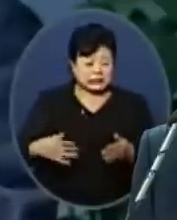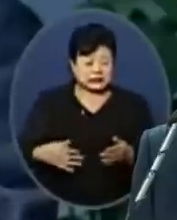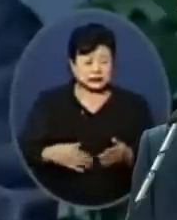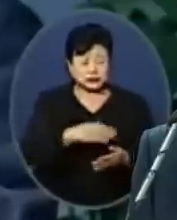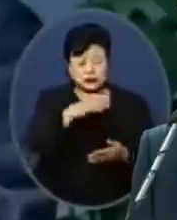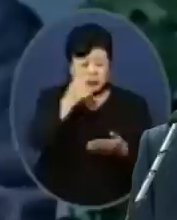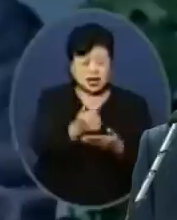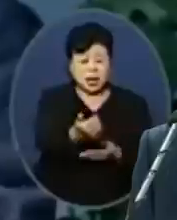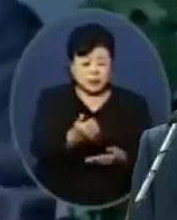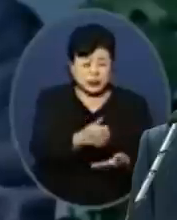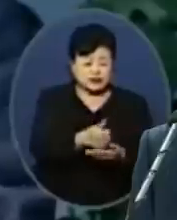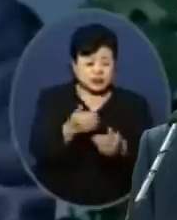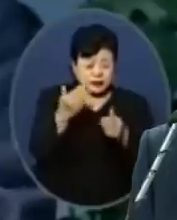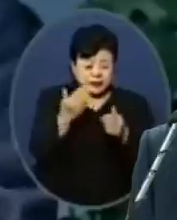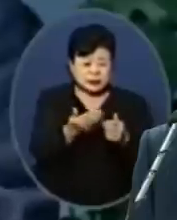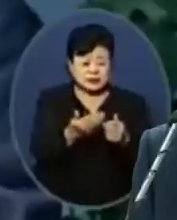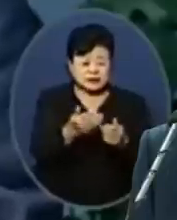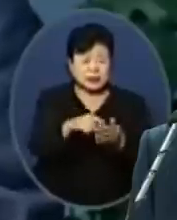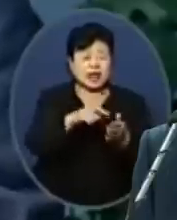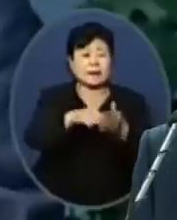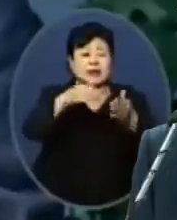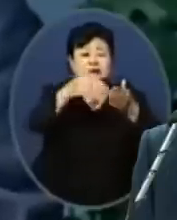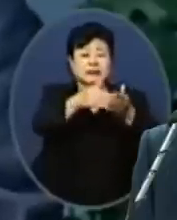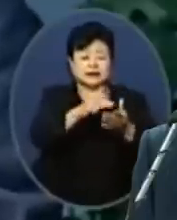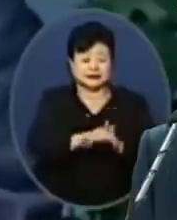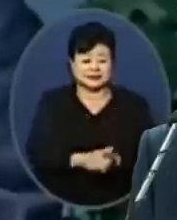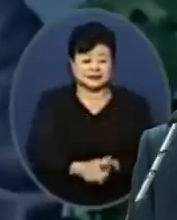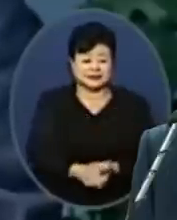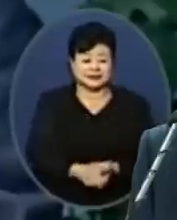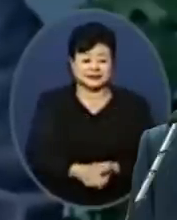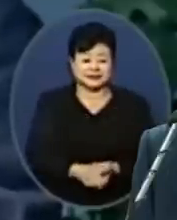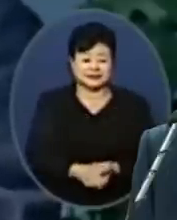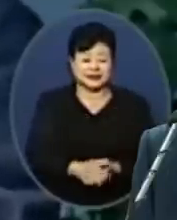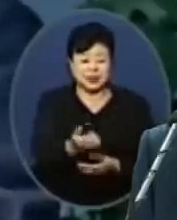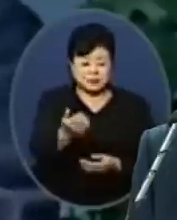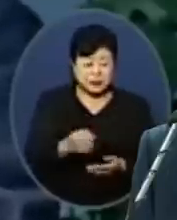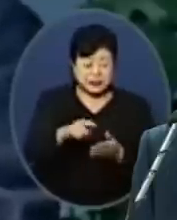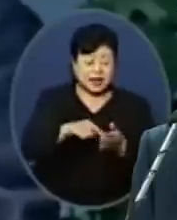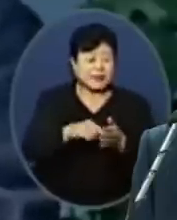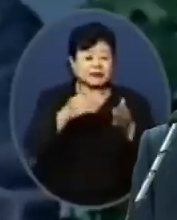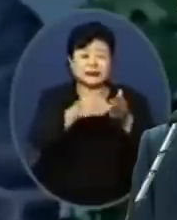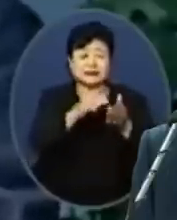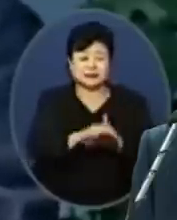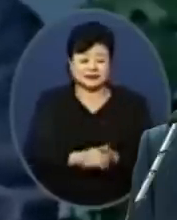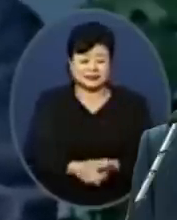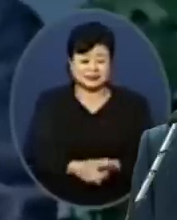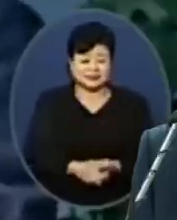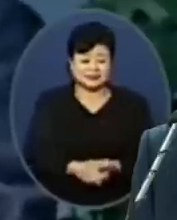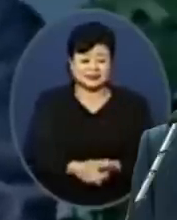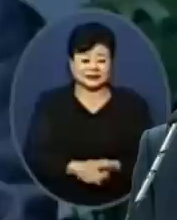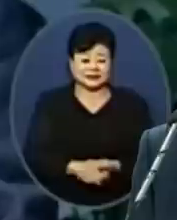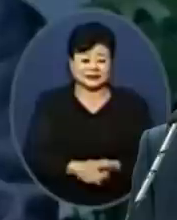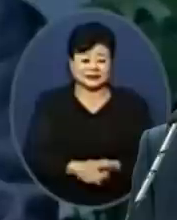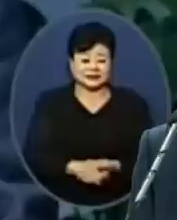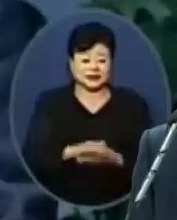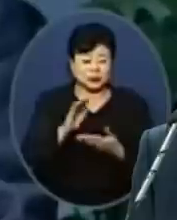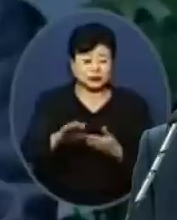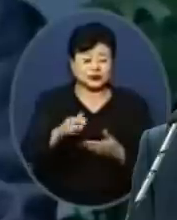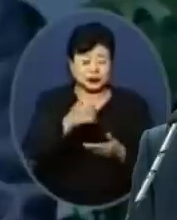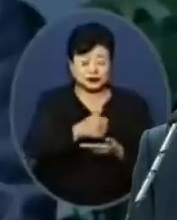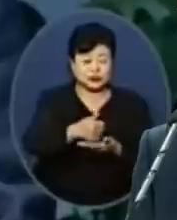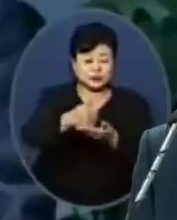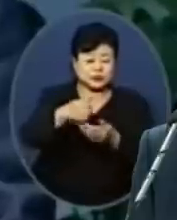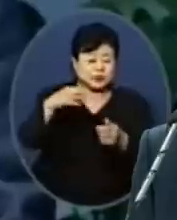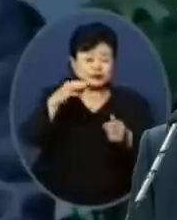우리의 죄를 미리 주님께서 청산해버린 것입니다. 미리 청산해버렸었어요. 나중에 주님께서